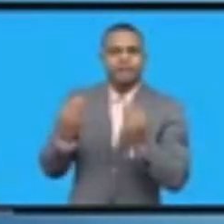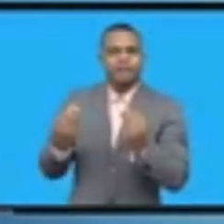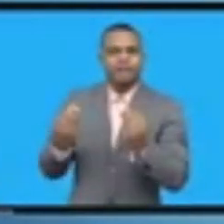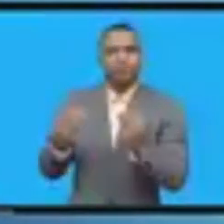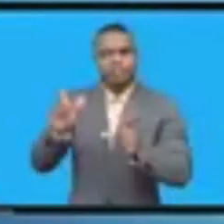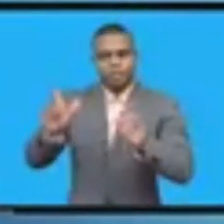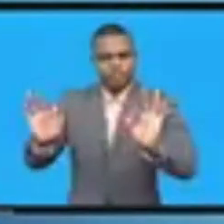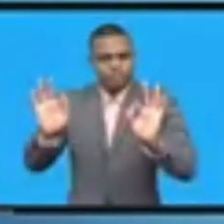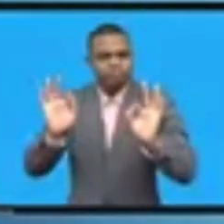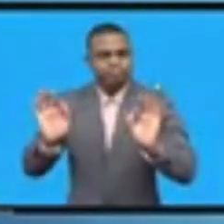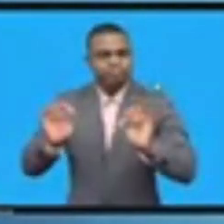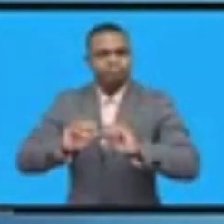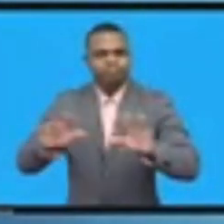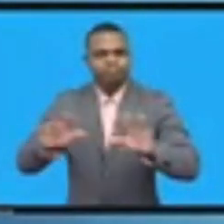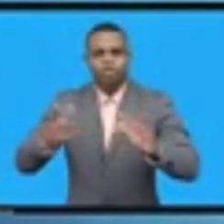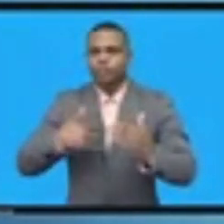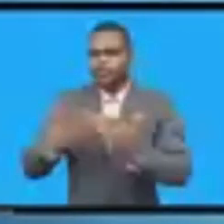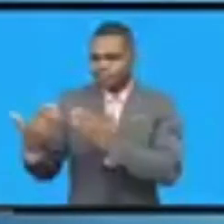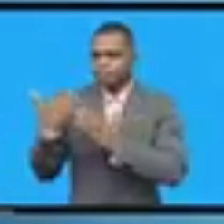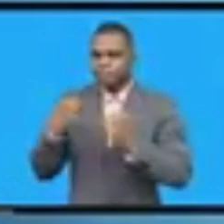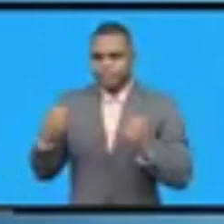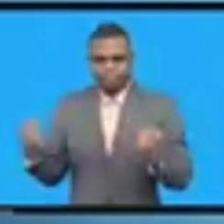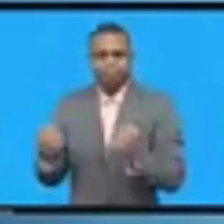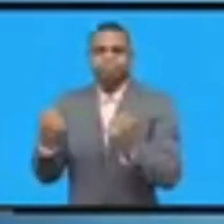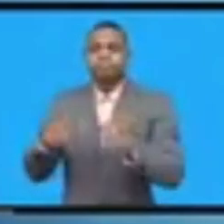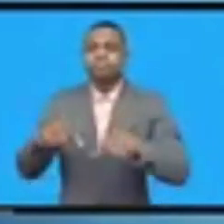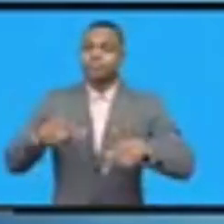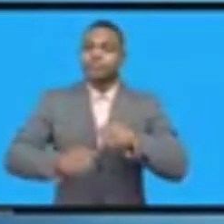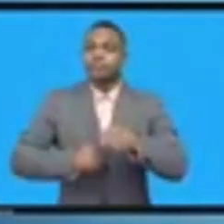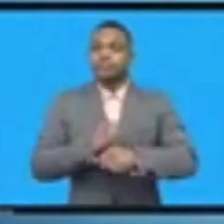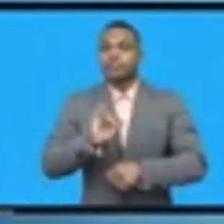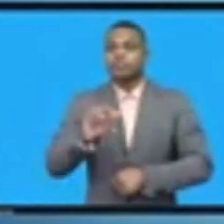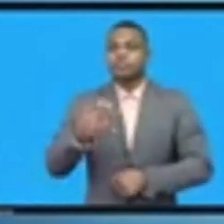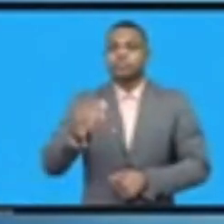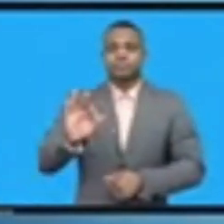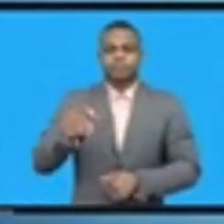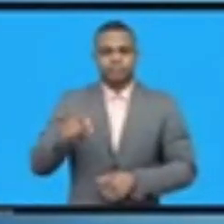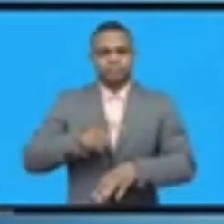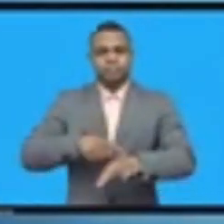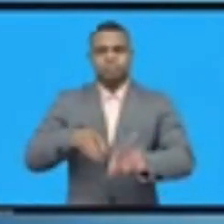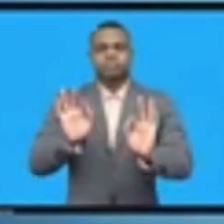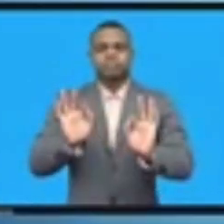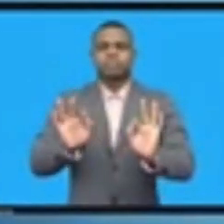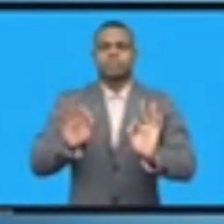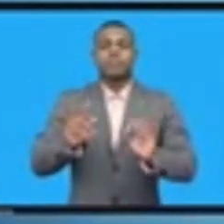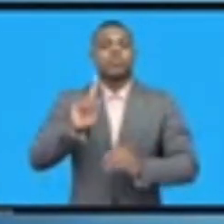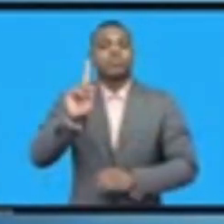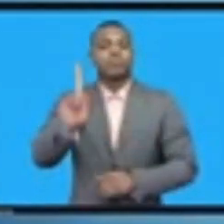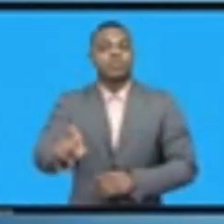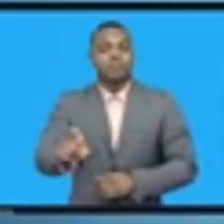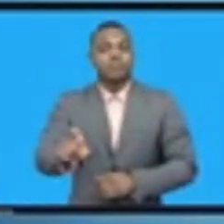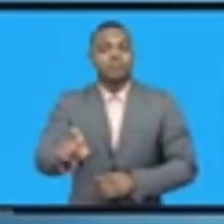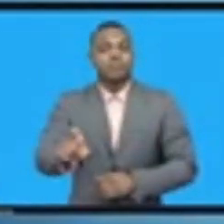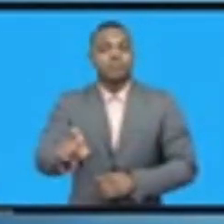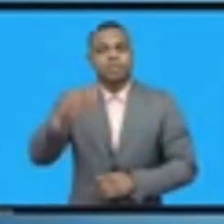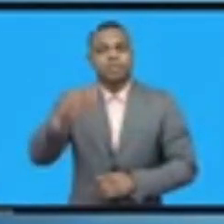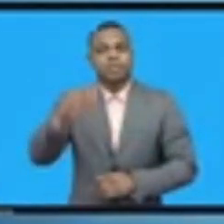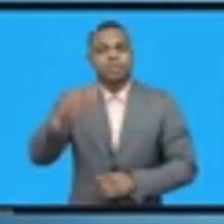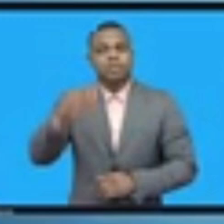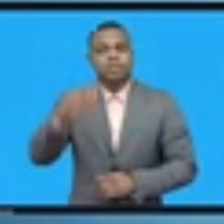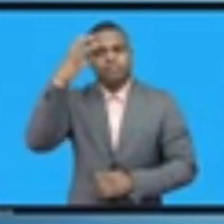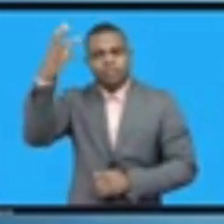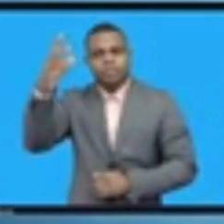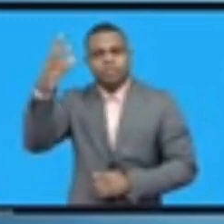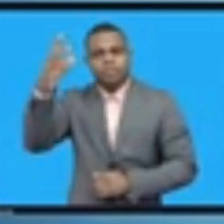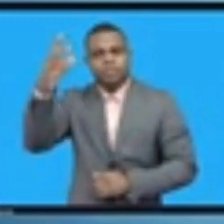对于政府来说，各国政府来说，他们希望能够使公民能够连接起来，那么也是希望，